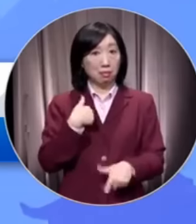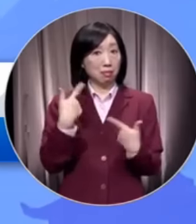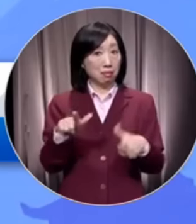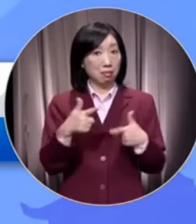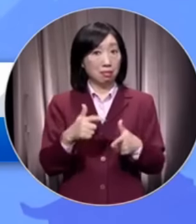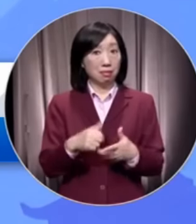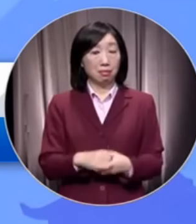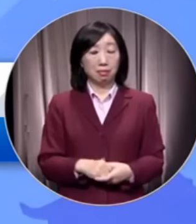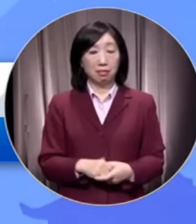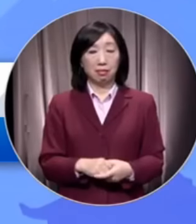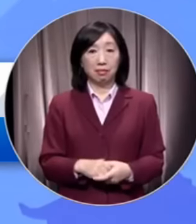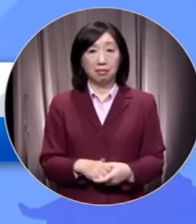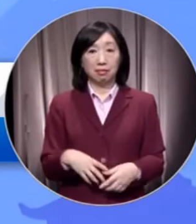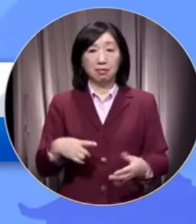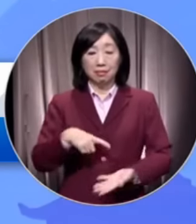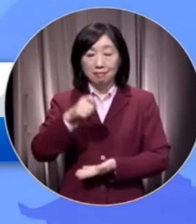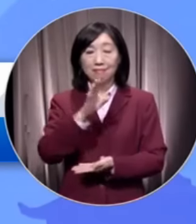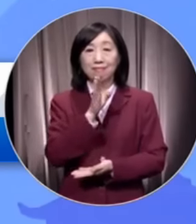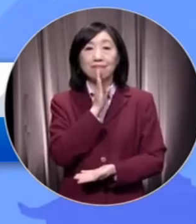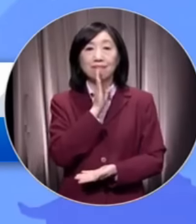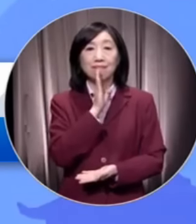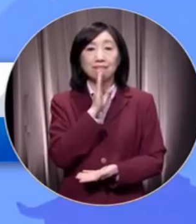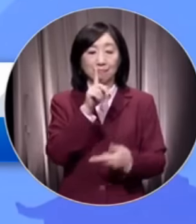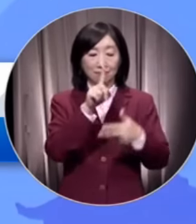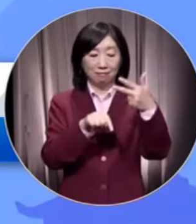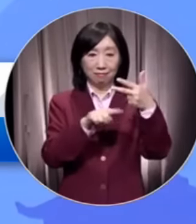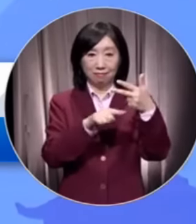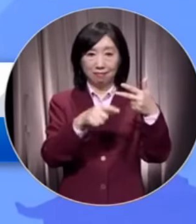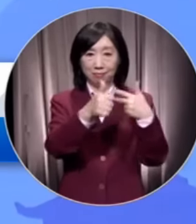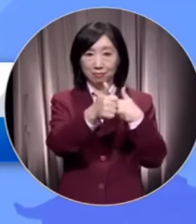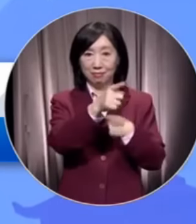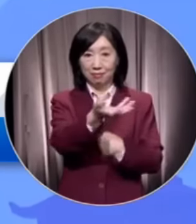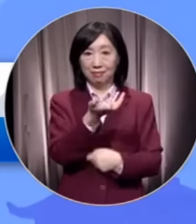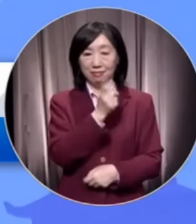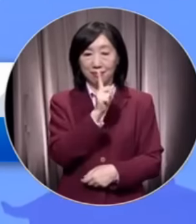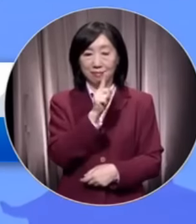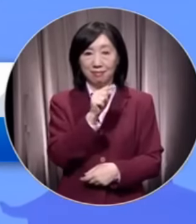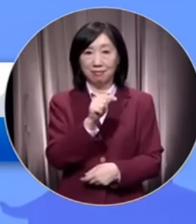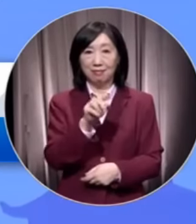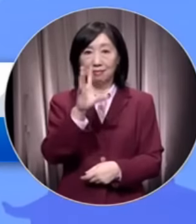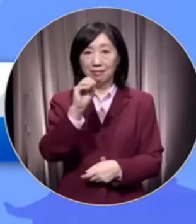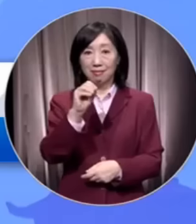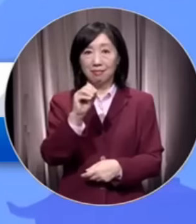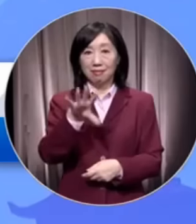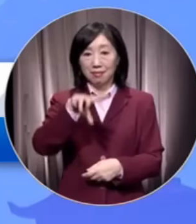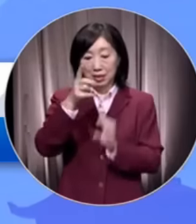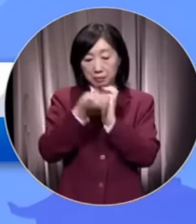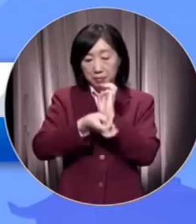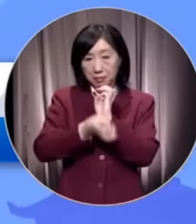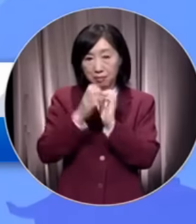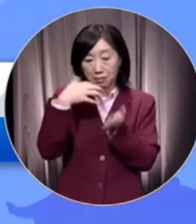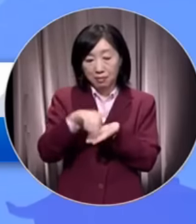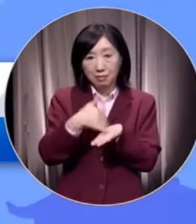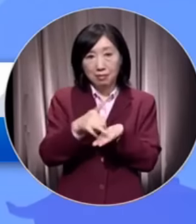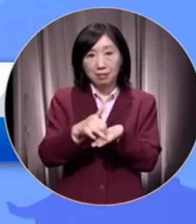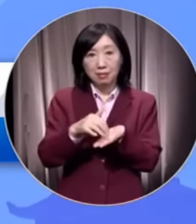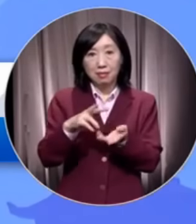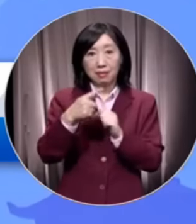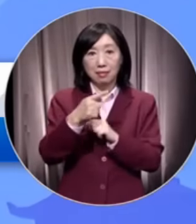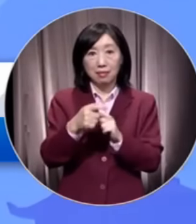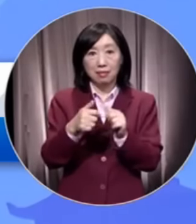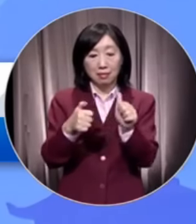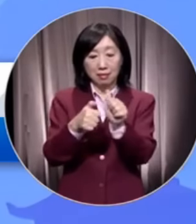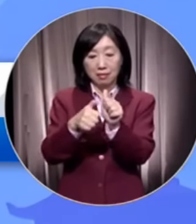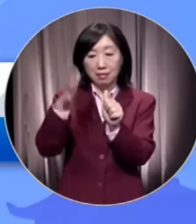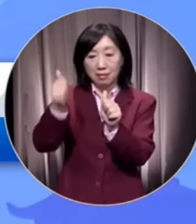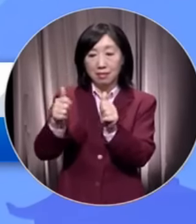基本工资，我提出来的是朱主席，你讲的这些东西有没有经过精密的估算，有没有跟你的副手好